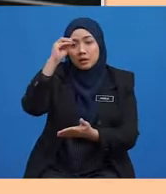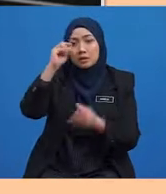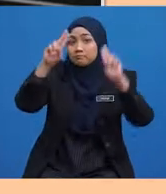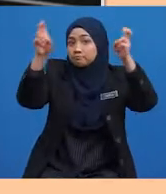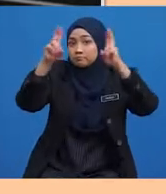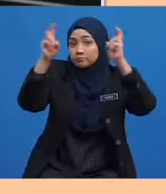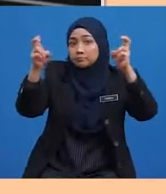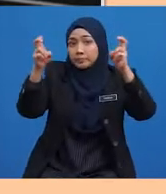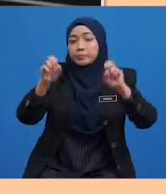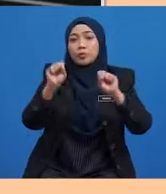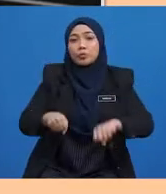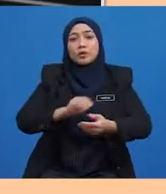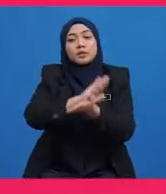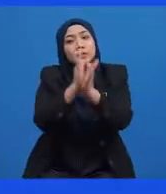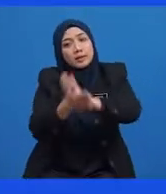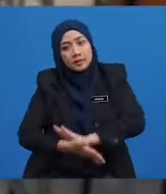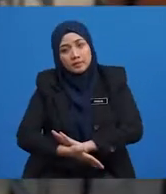topik kebolehjadian.